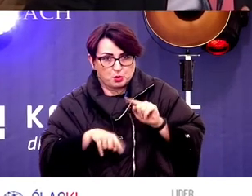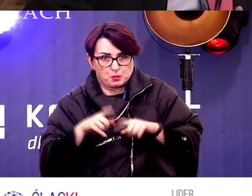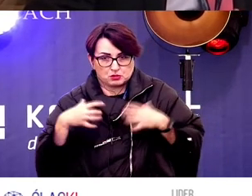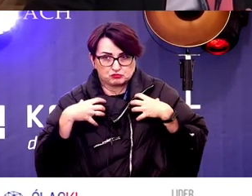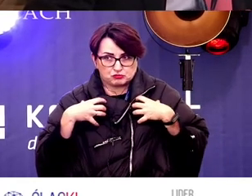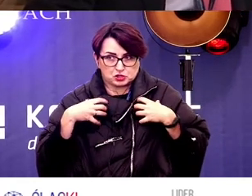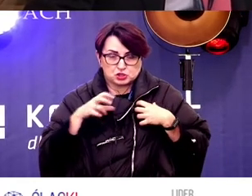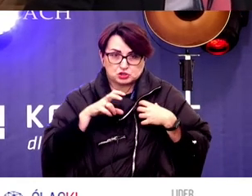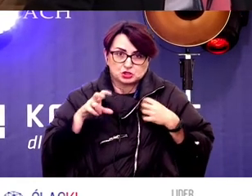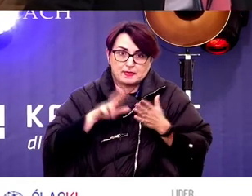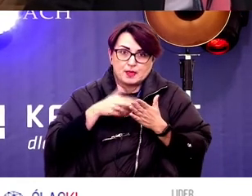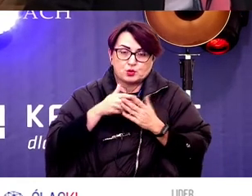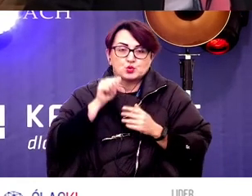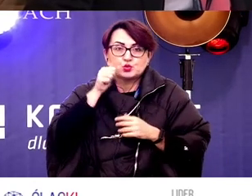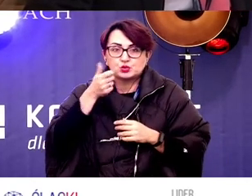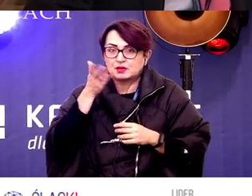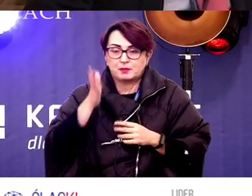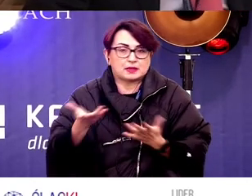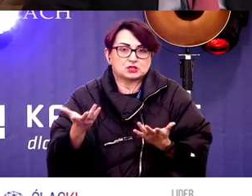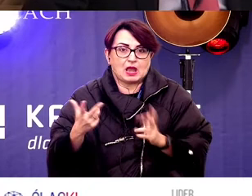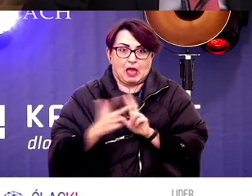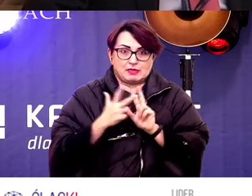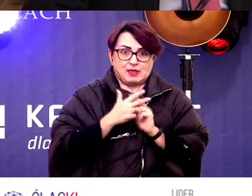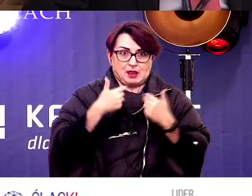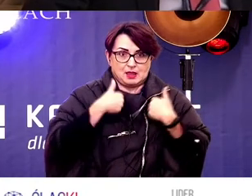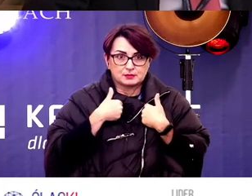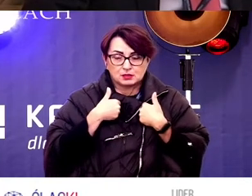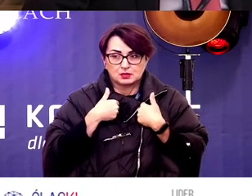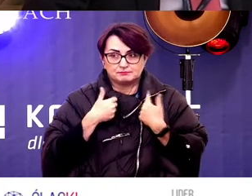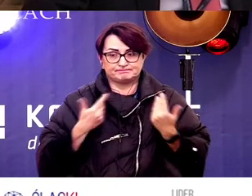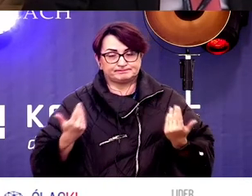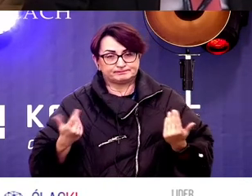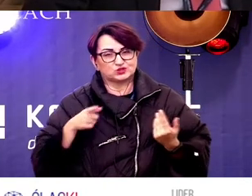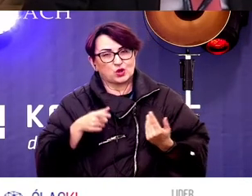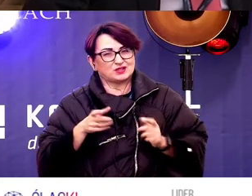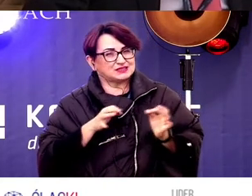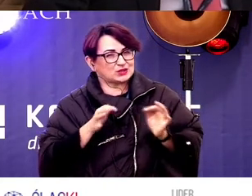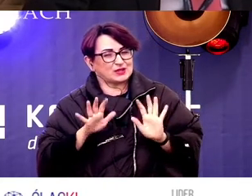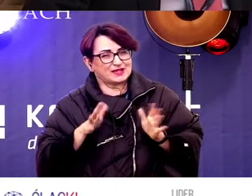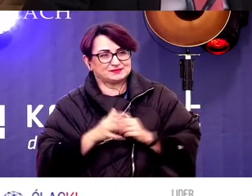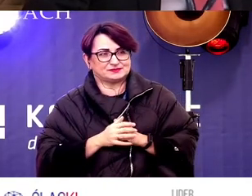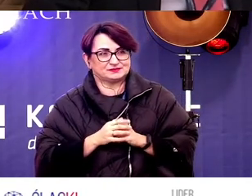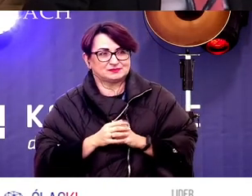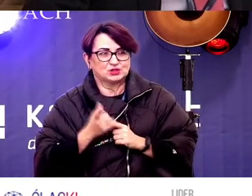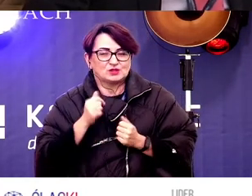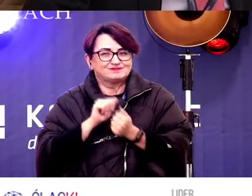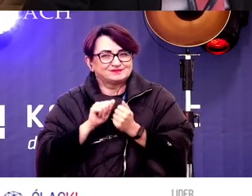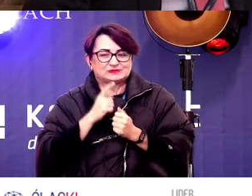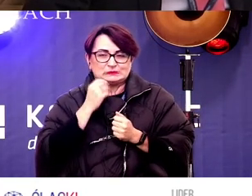czy my na przykład jutro nie padniemy ofiarą takich ataków. Więc to taka historia bardziej łyżka